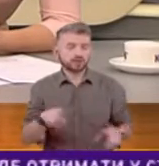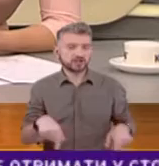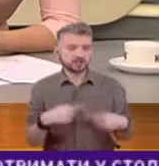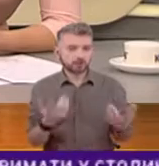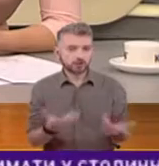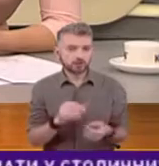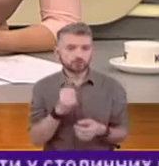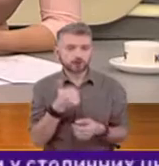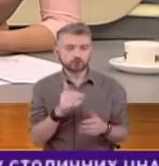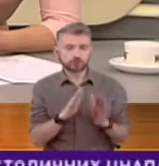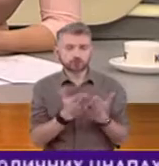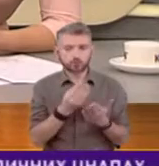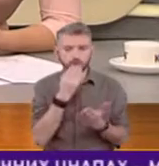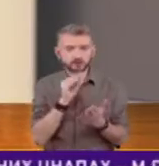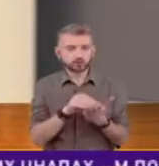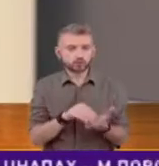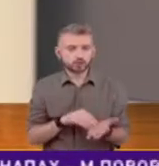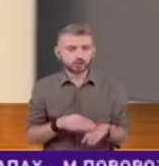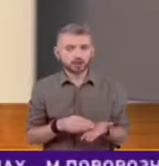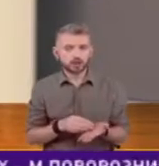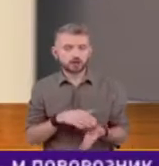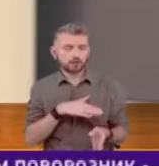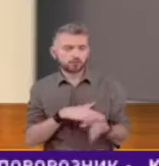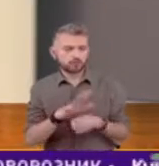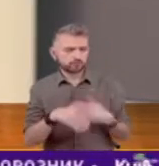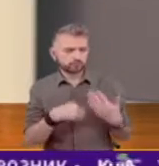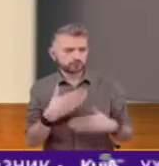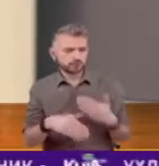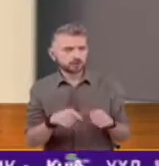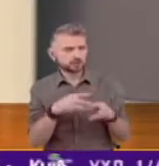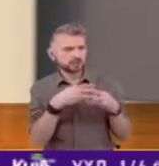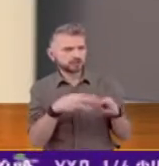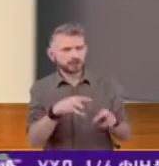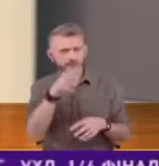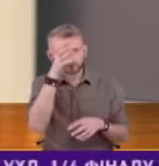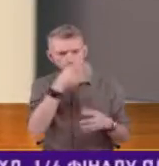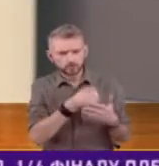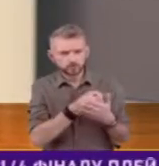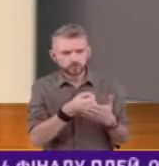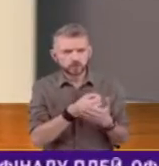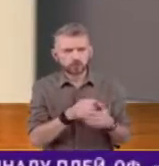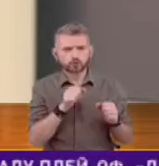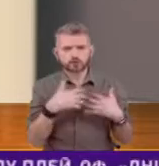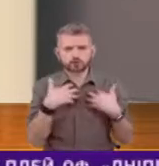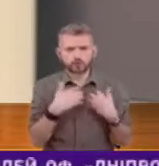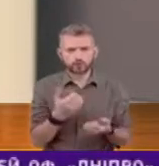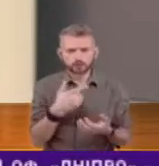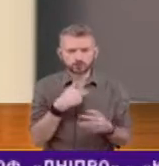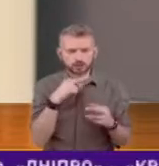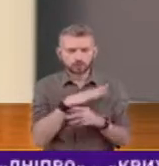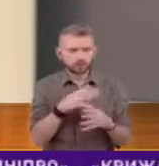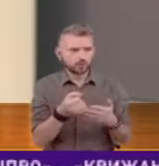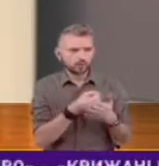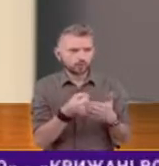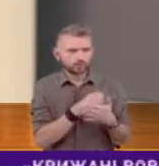принаймні першу цю книгу рецептур. Пройшли повністю весь шлях з Міністерством освіти, охорони здоров'я, якщо не помиляюсь.